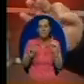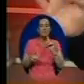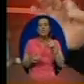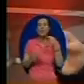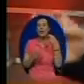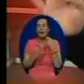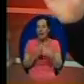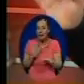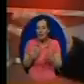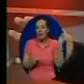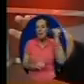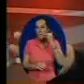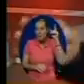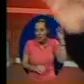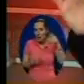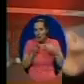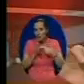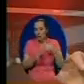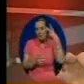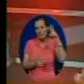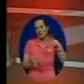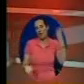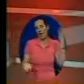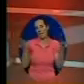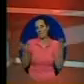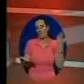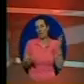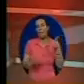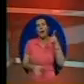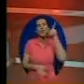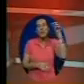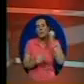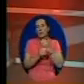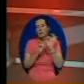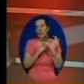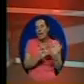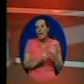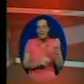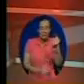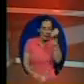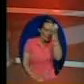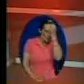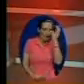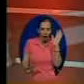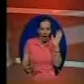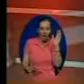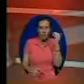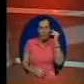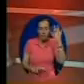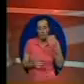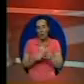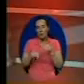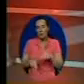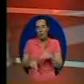שקנה בחייו בארצות הברית, מבין את ההבדל. נכון. מה שם עושים בשבילך, נכון. אם אתה מתחרט או משהו כזה, ומה פה